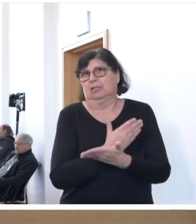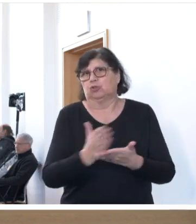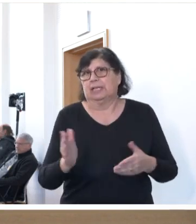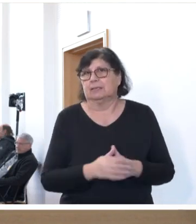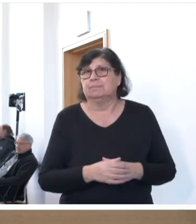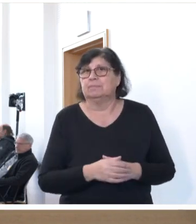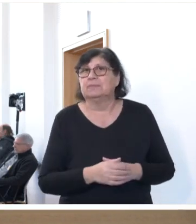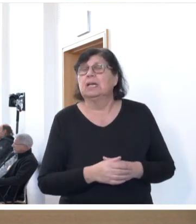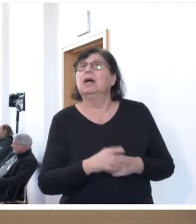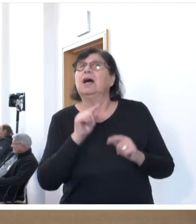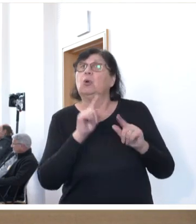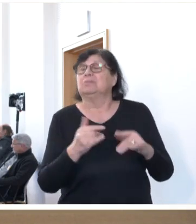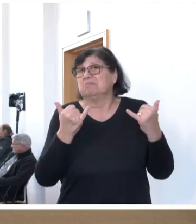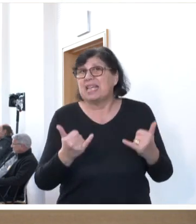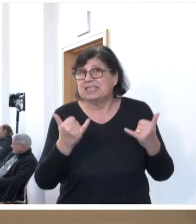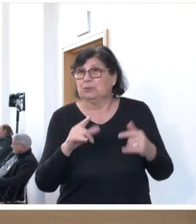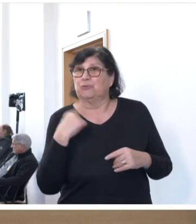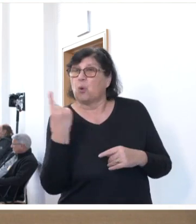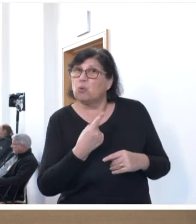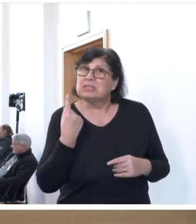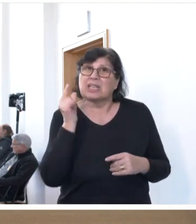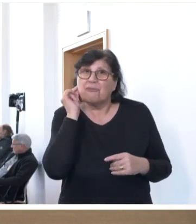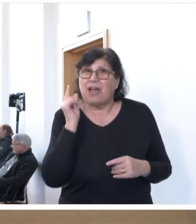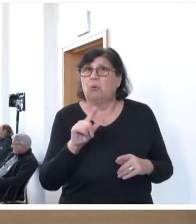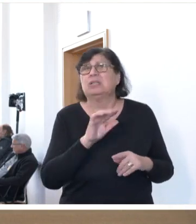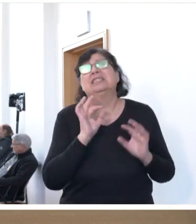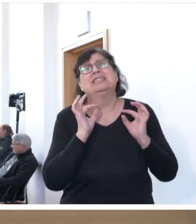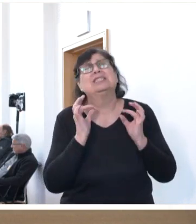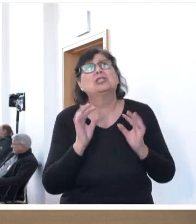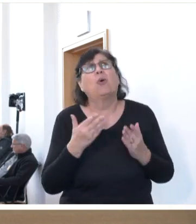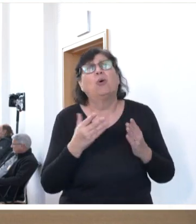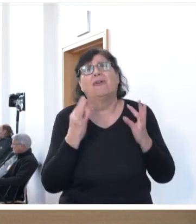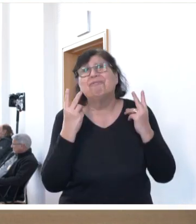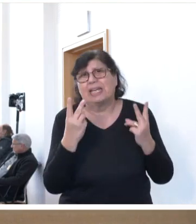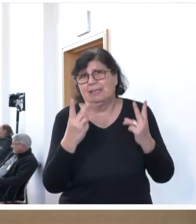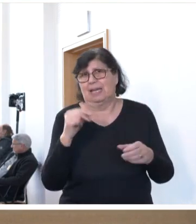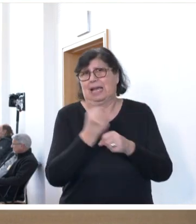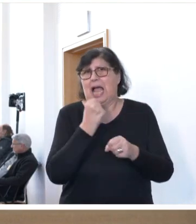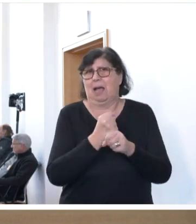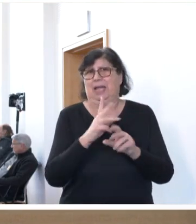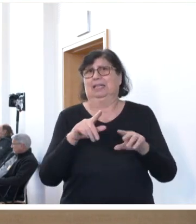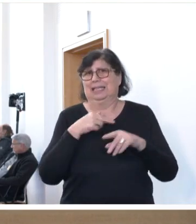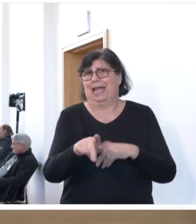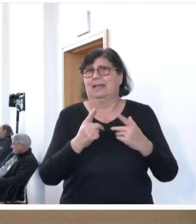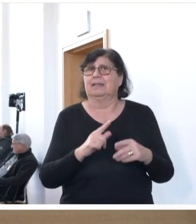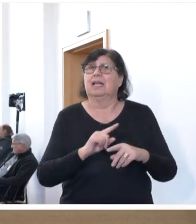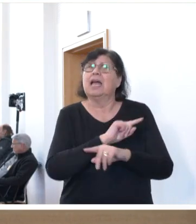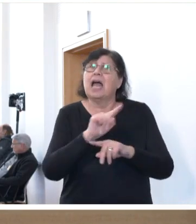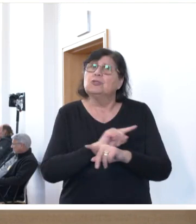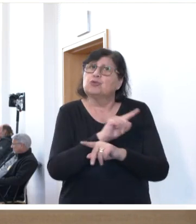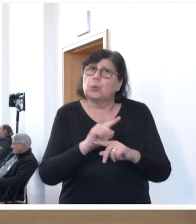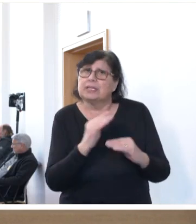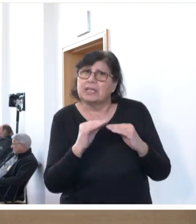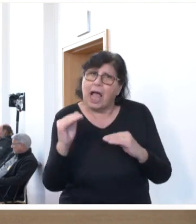entscheiden. Und gerade für unsere Frauen ist es so wichtig, überhaupt wieder arbeiten zu gehen, Stunden